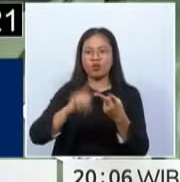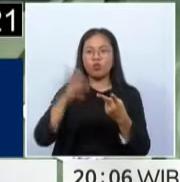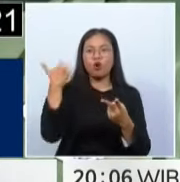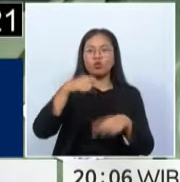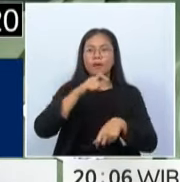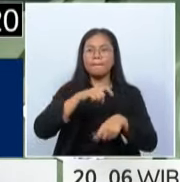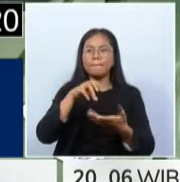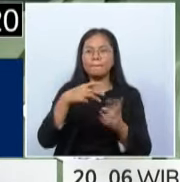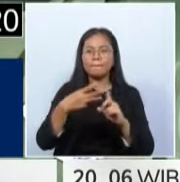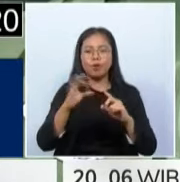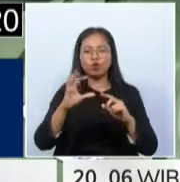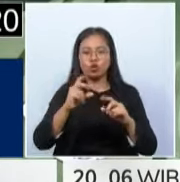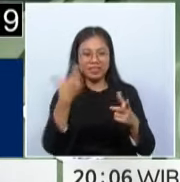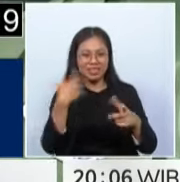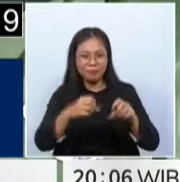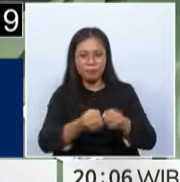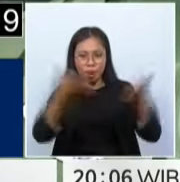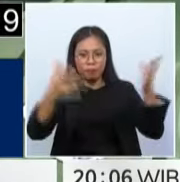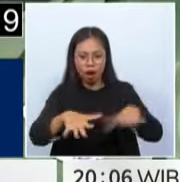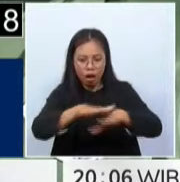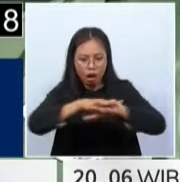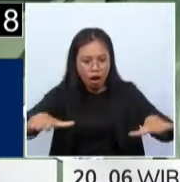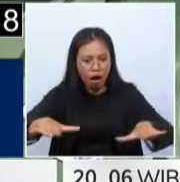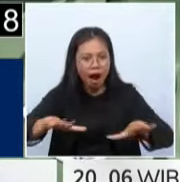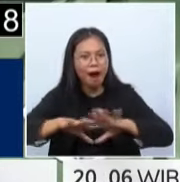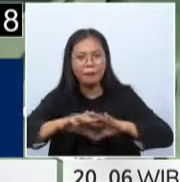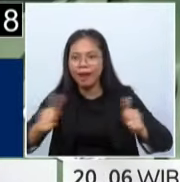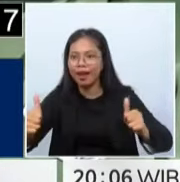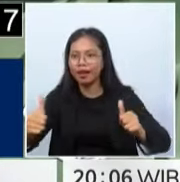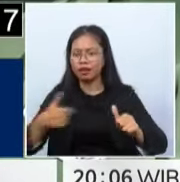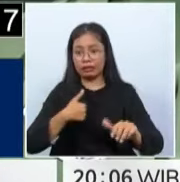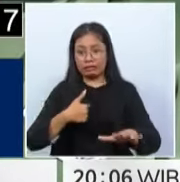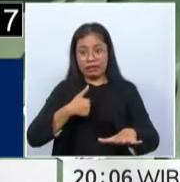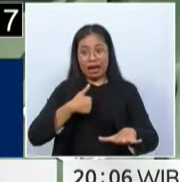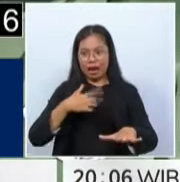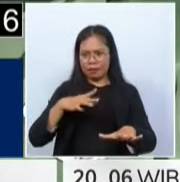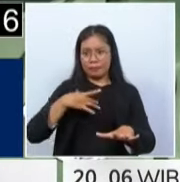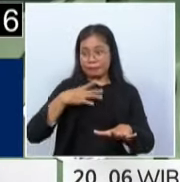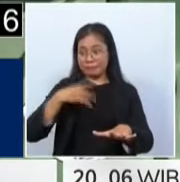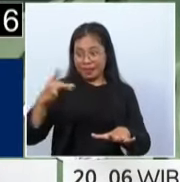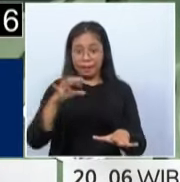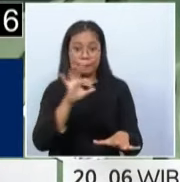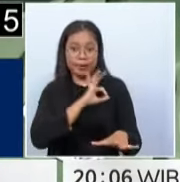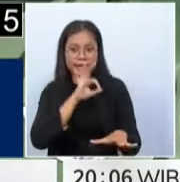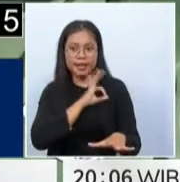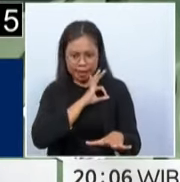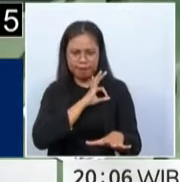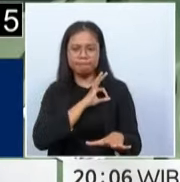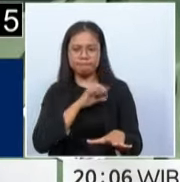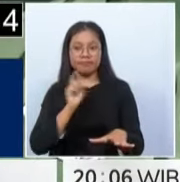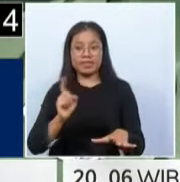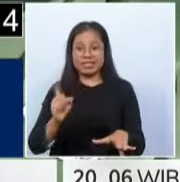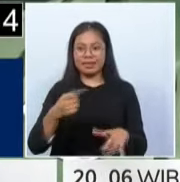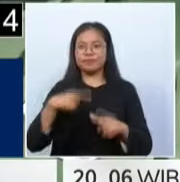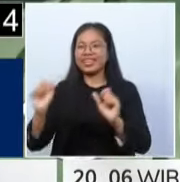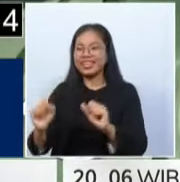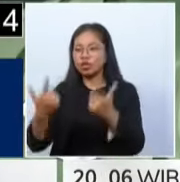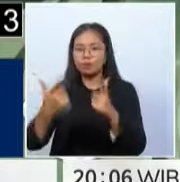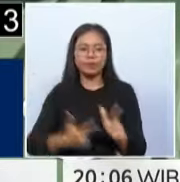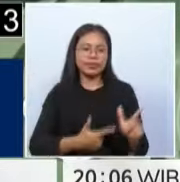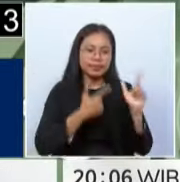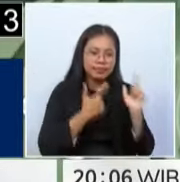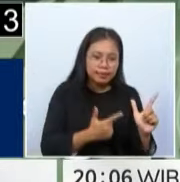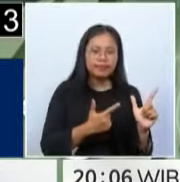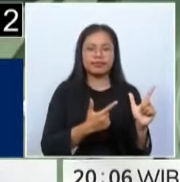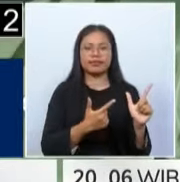itu Saya kira kalau saya dapat mandat saya akan perbaiki kualitas hidup TNI kualitas hidup